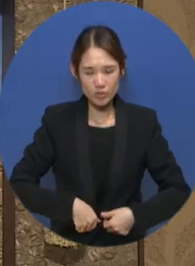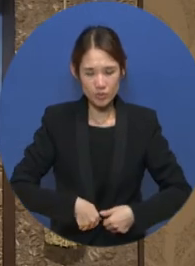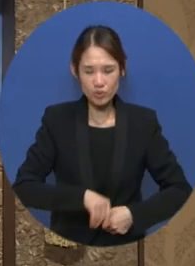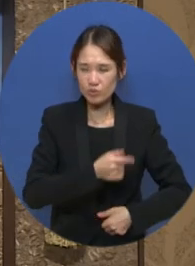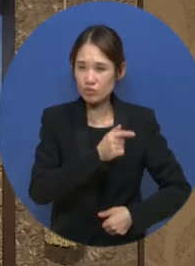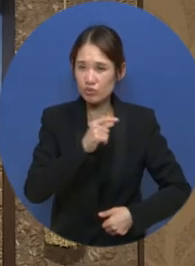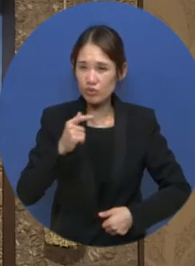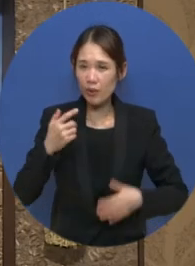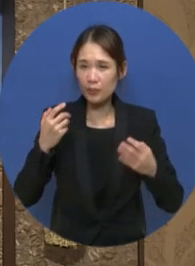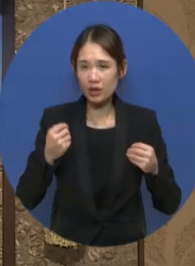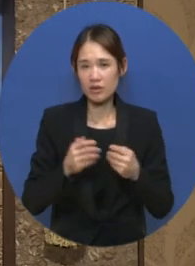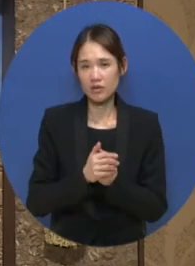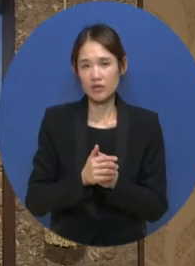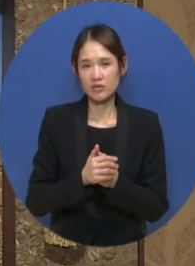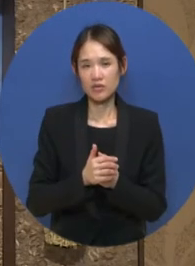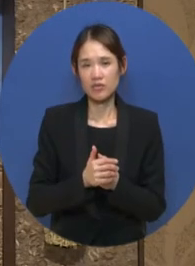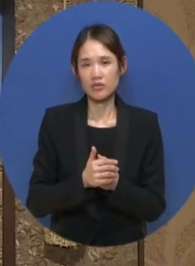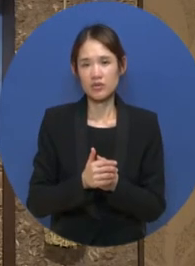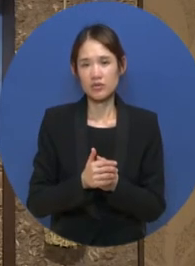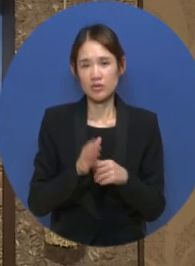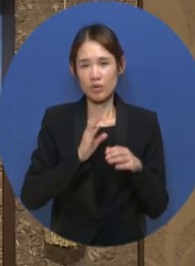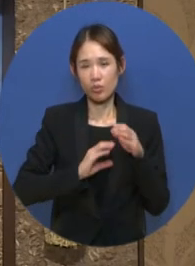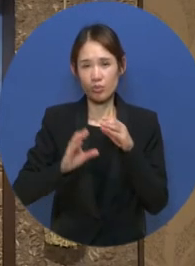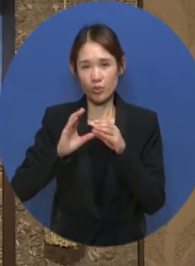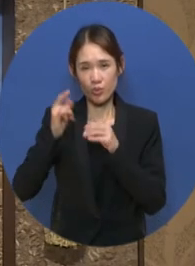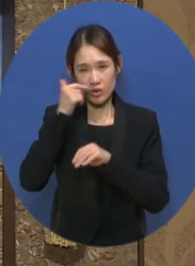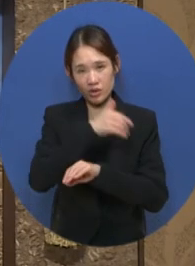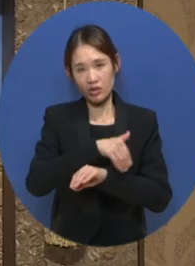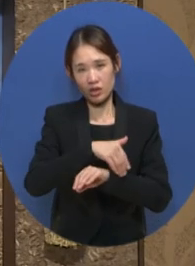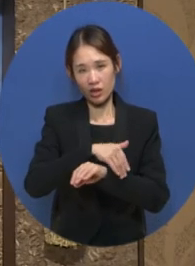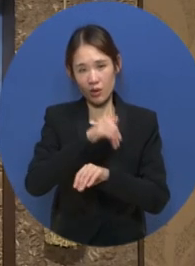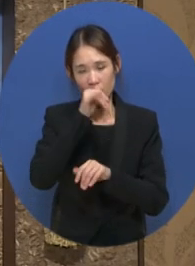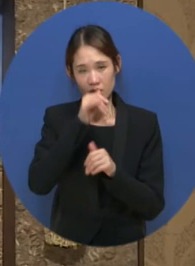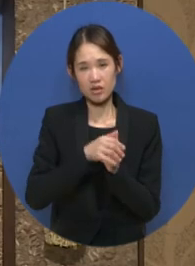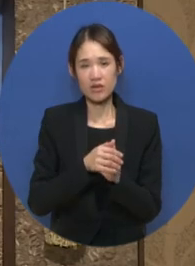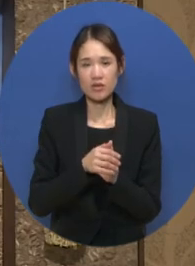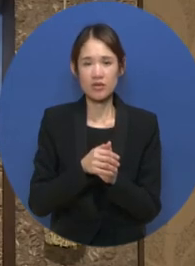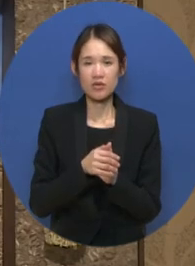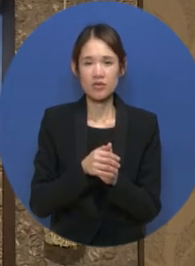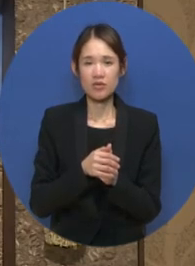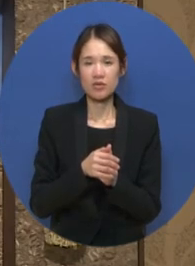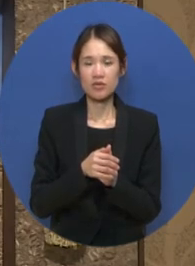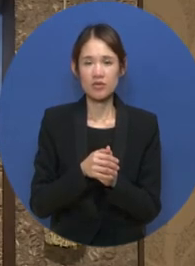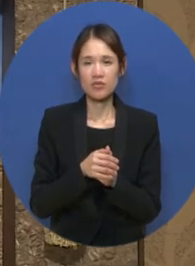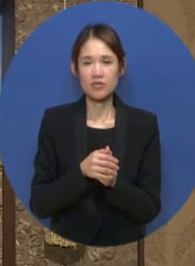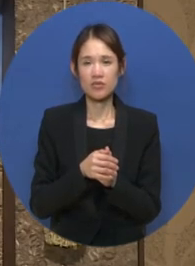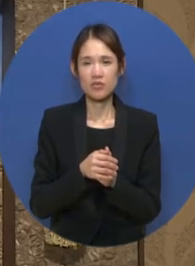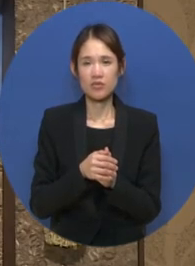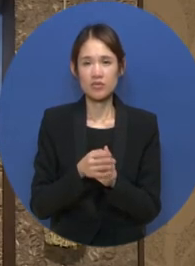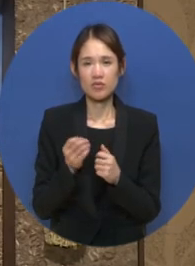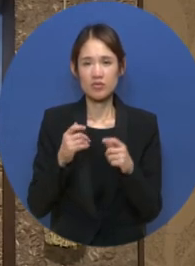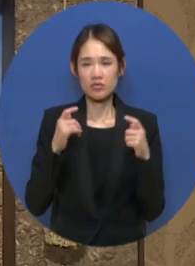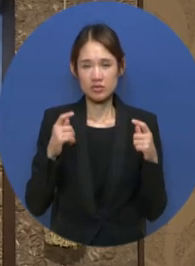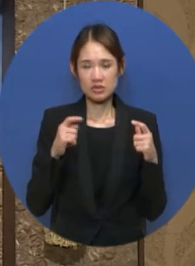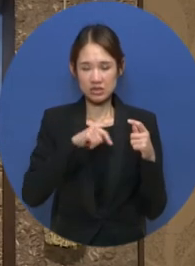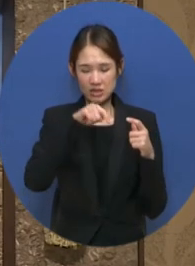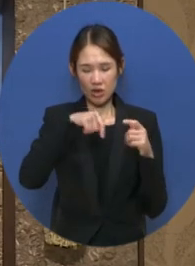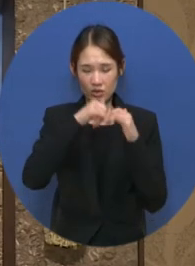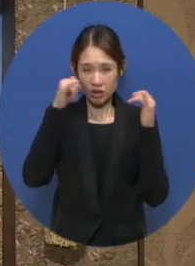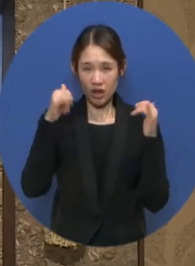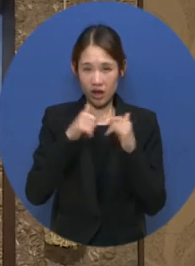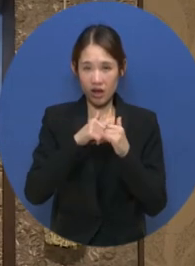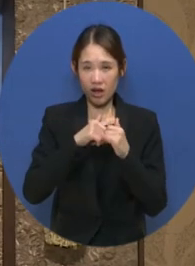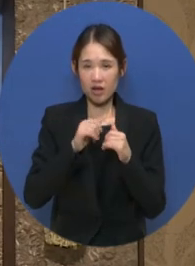많이 있습니다 이제 그것들을 조금 더 이제 보안 할 계획을 조금 가지고 있고요 그리고 이제 아무래도 또